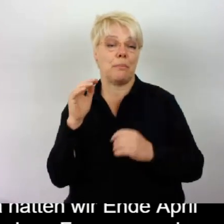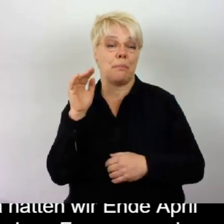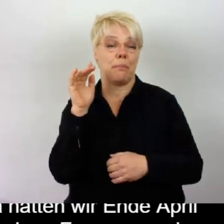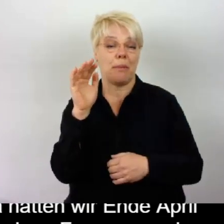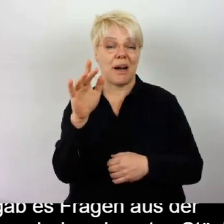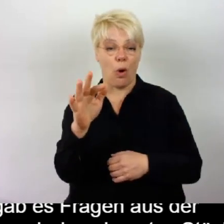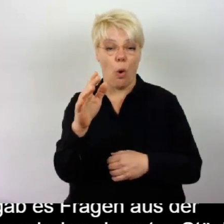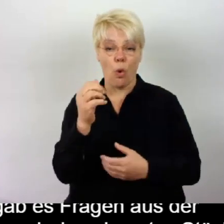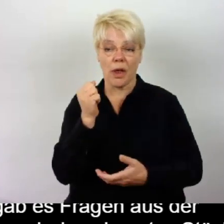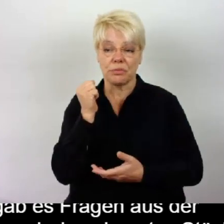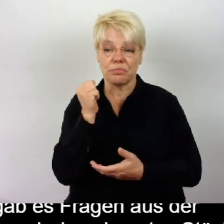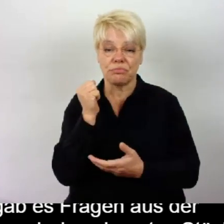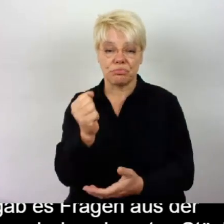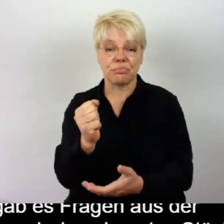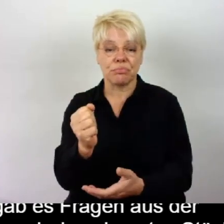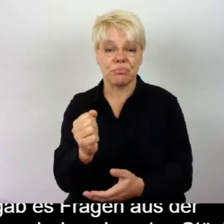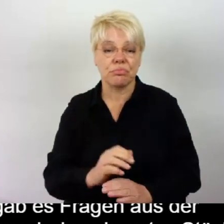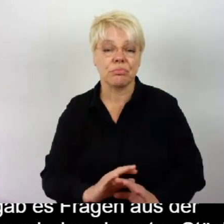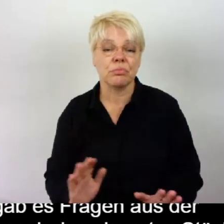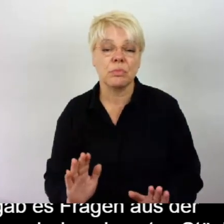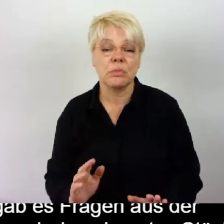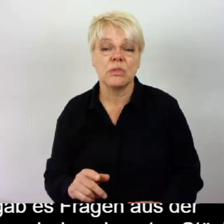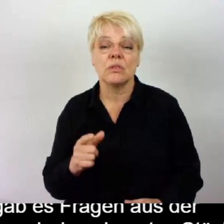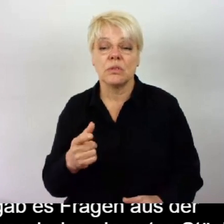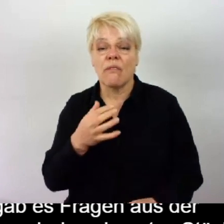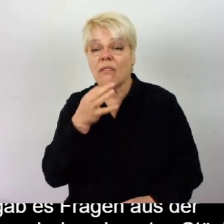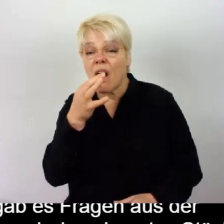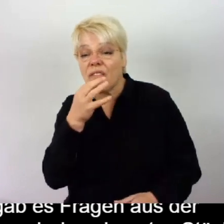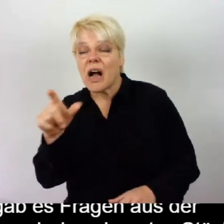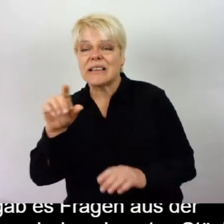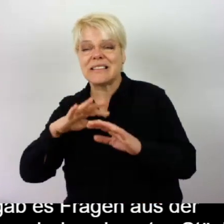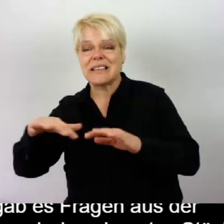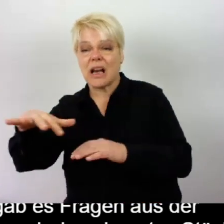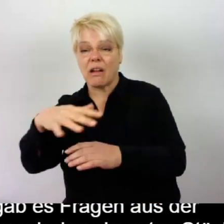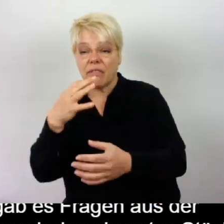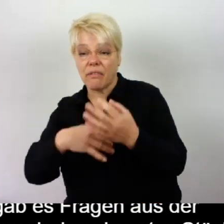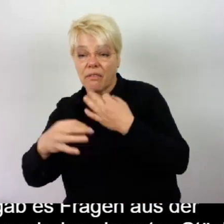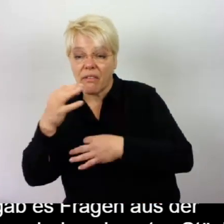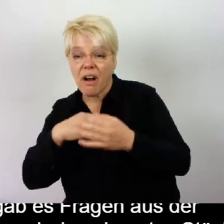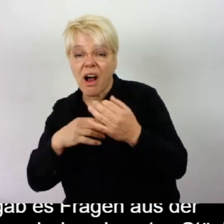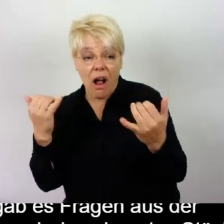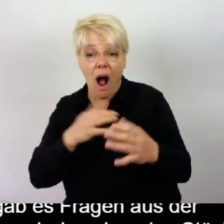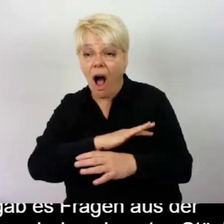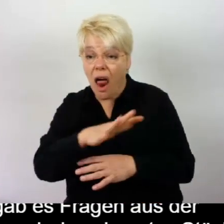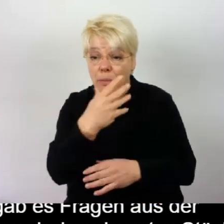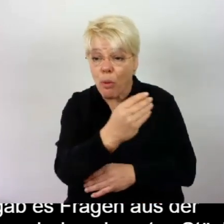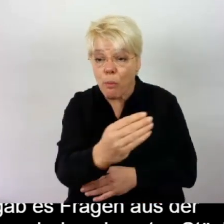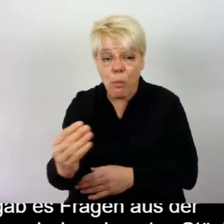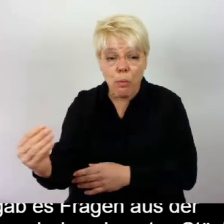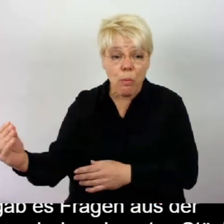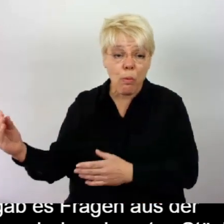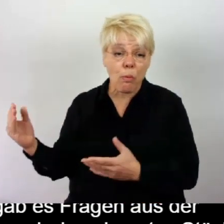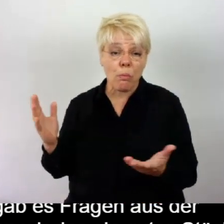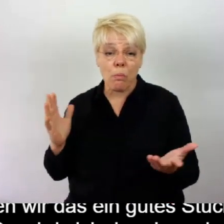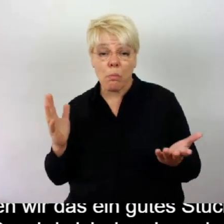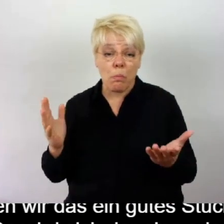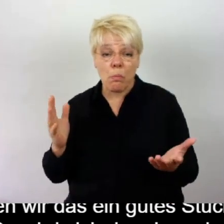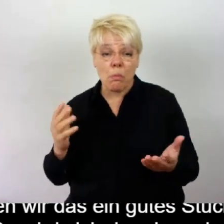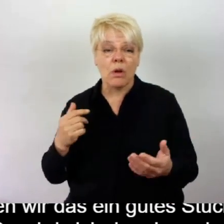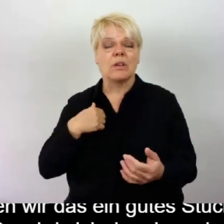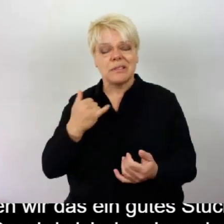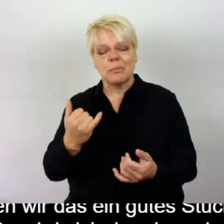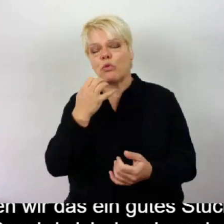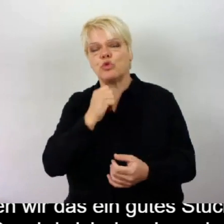werden. Sollte es wirklich ein Überrennen geben, müssen wir noch mal reden, aber davon ist nicht auszugehen. Wir haben das klug